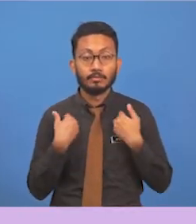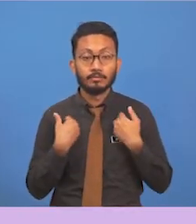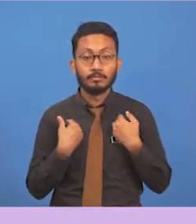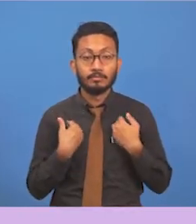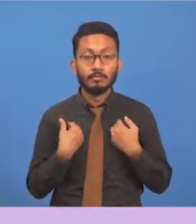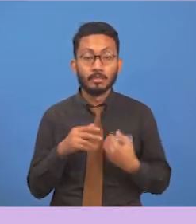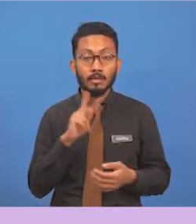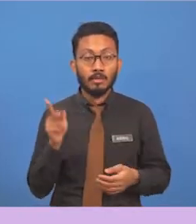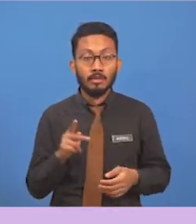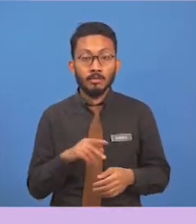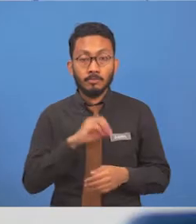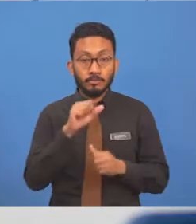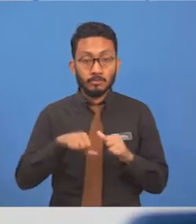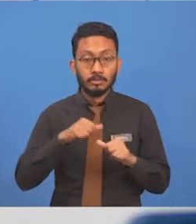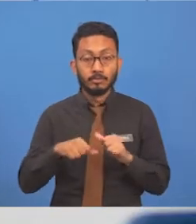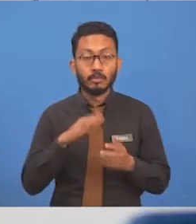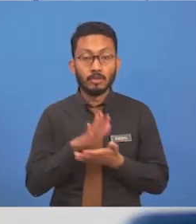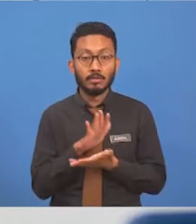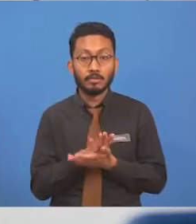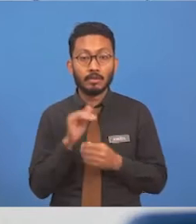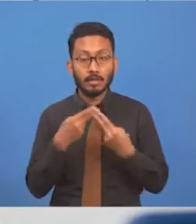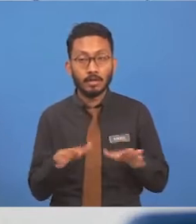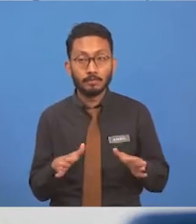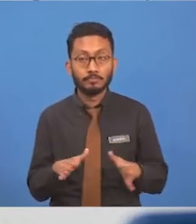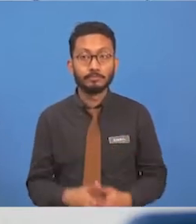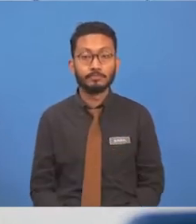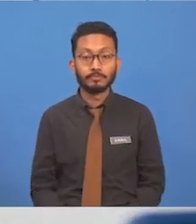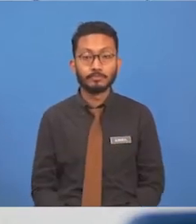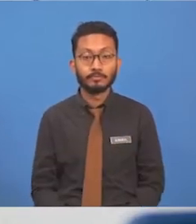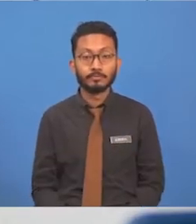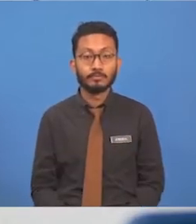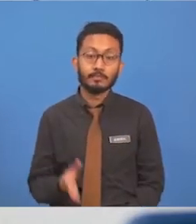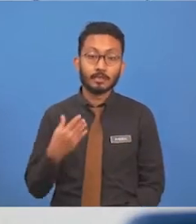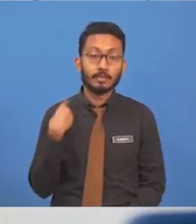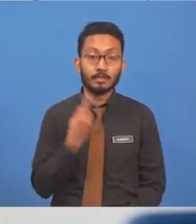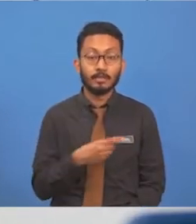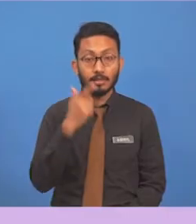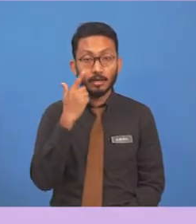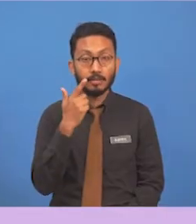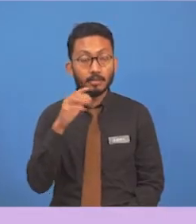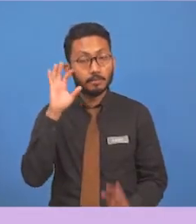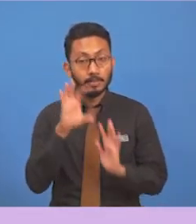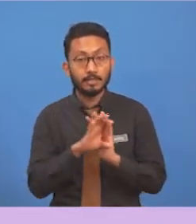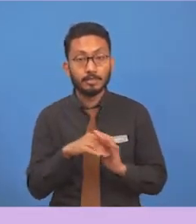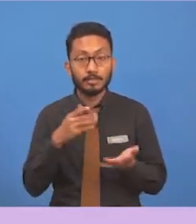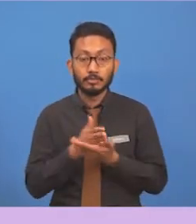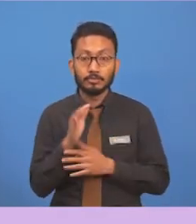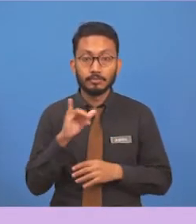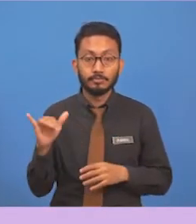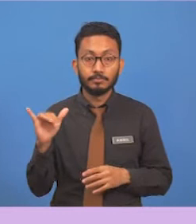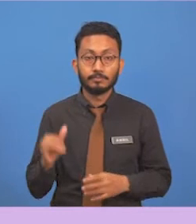aman dan harmonis seterusnya Mari kita perhatikan gambar situasi ini chegou